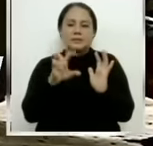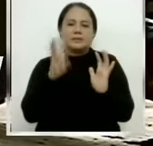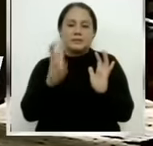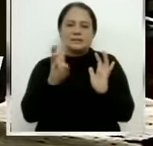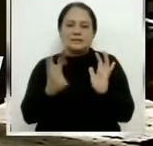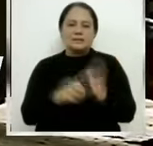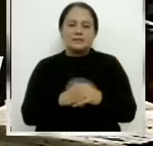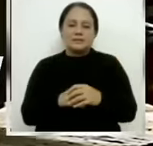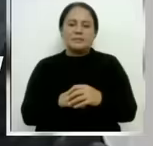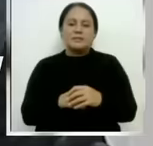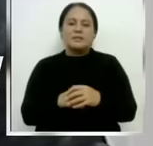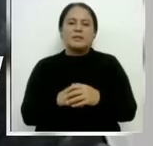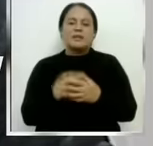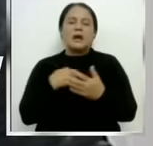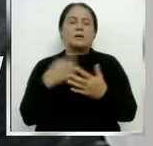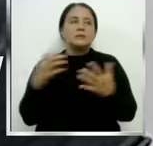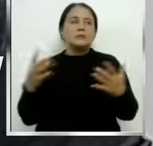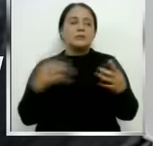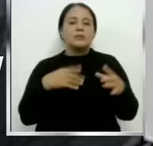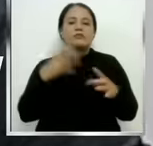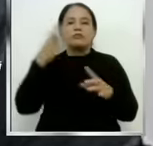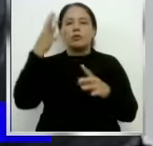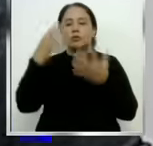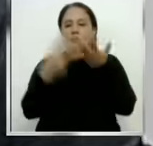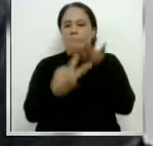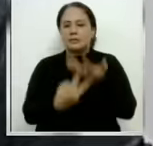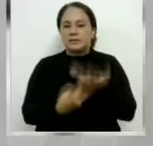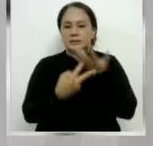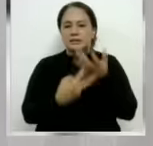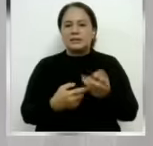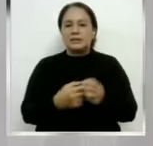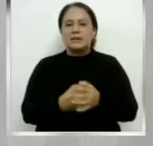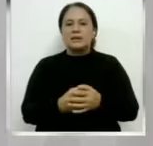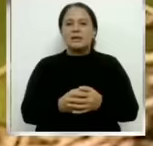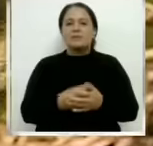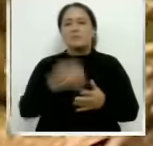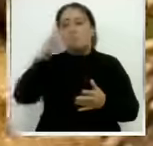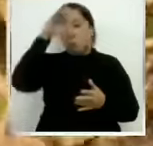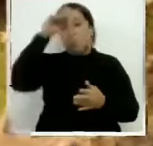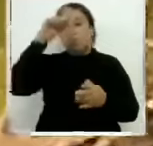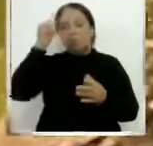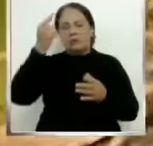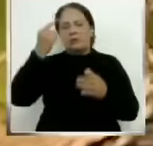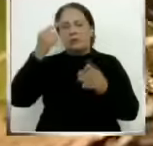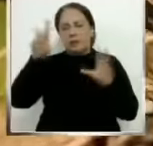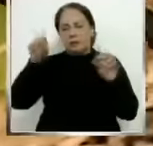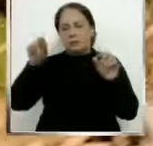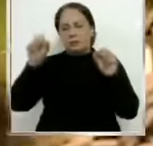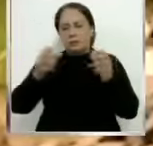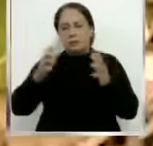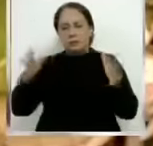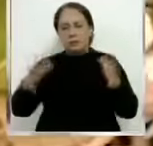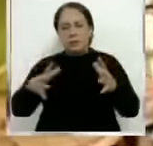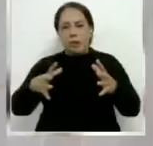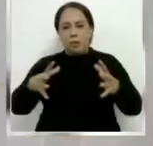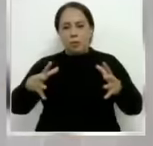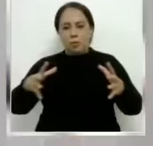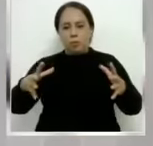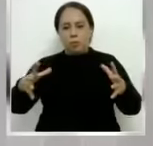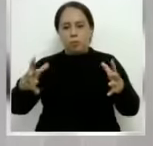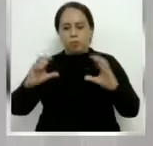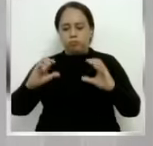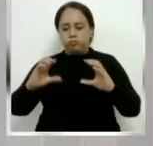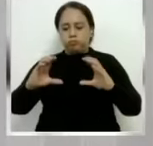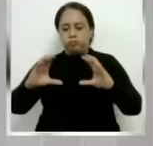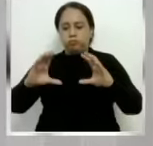ng hanggang 4 na kilo. Lalaki lang ang malaki ng ganun kalaki. Lumalaki na yung body, lumalaki pa ng todo yung kanyang sipit. Hindi